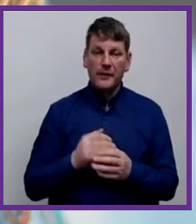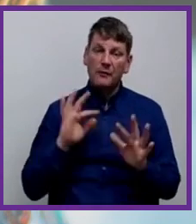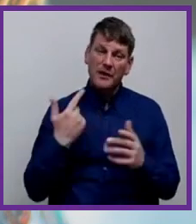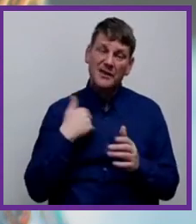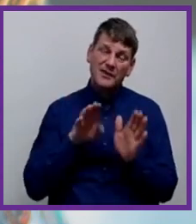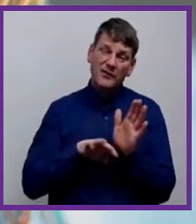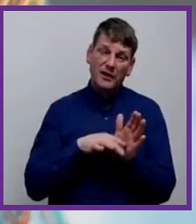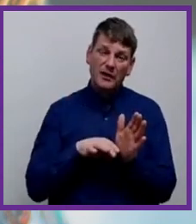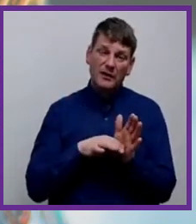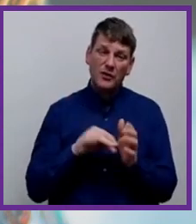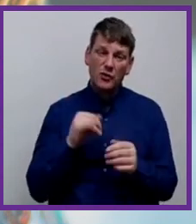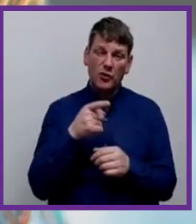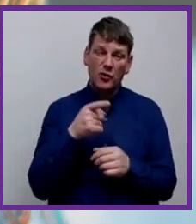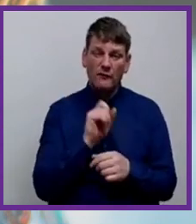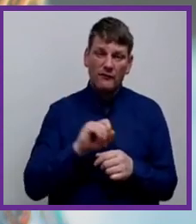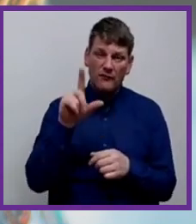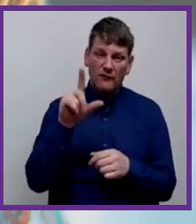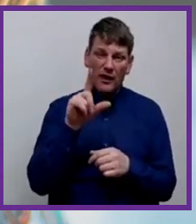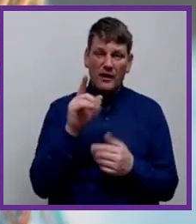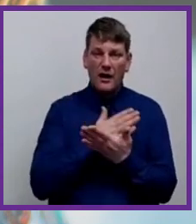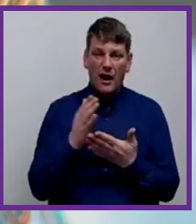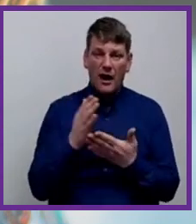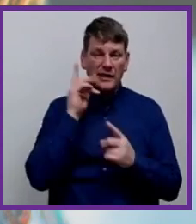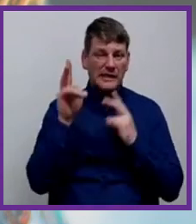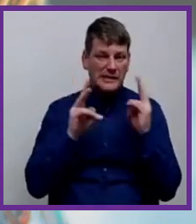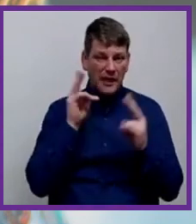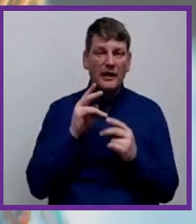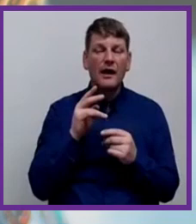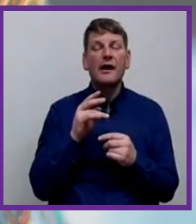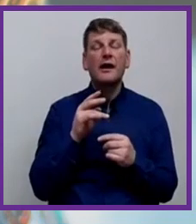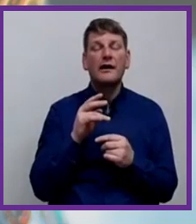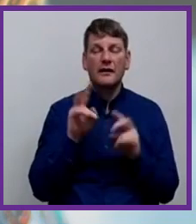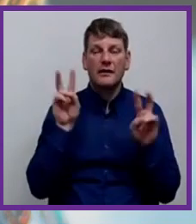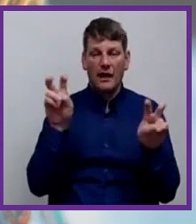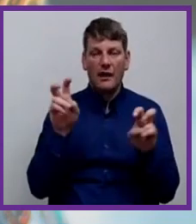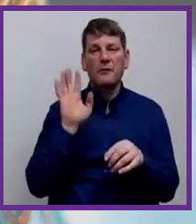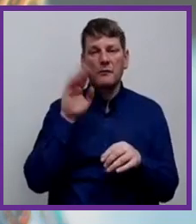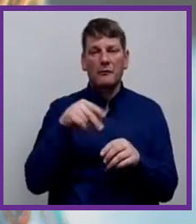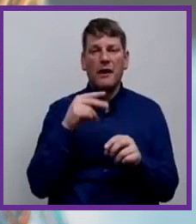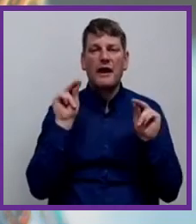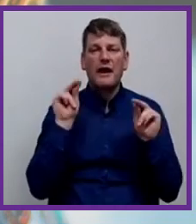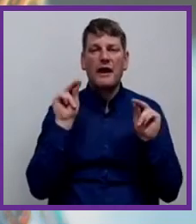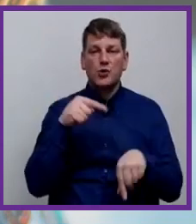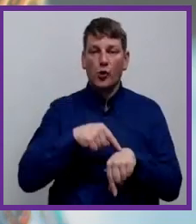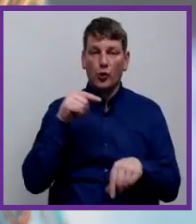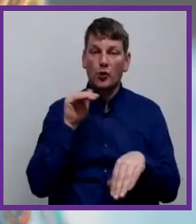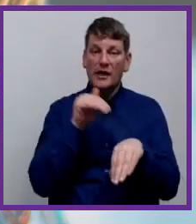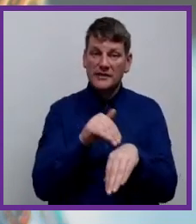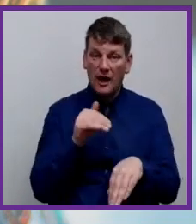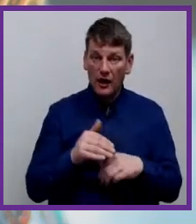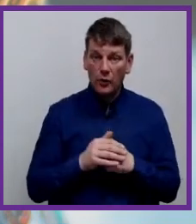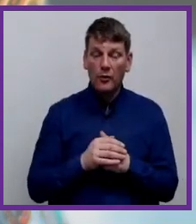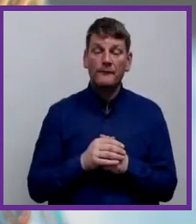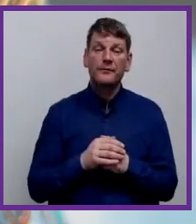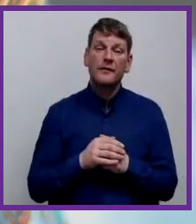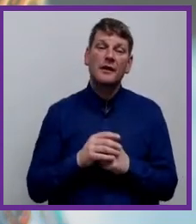gribu, jo tur vairāk kārtīgi izskanēja šī tēze par reliģisko jūtu aizskārumu. Nē, nu, pirmā kārtām